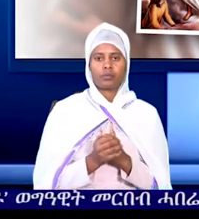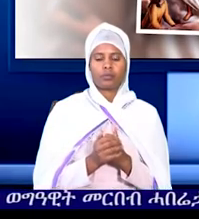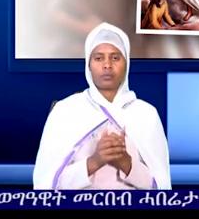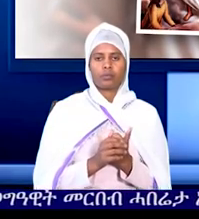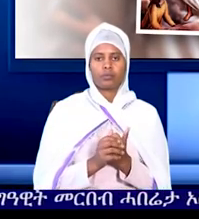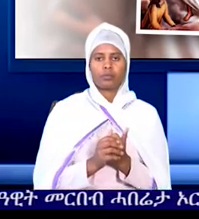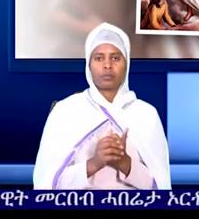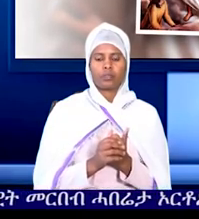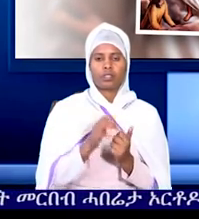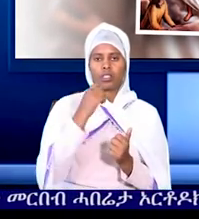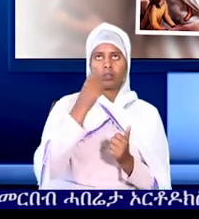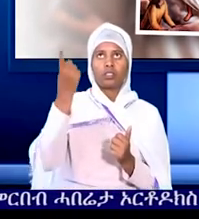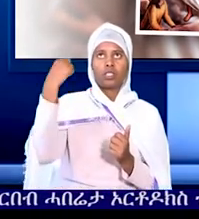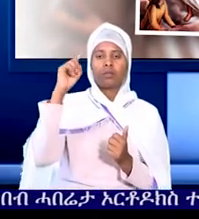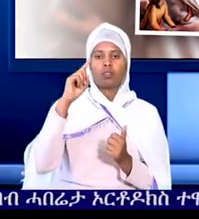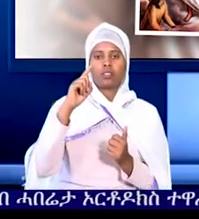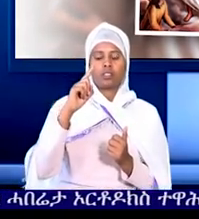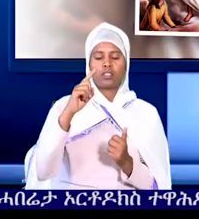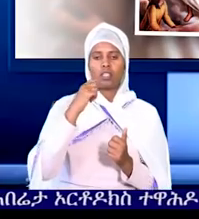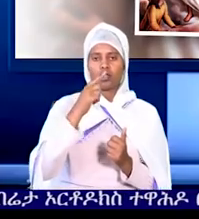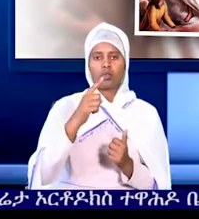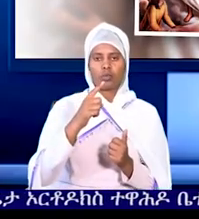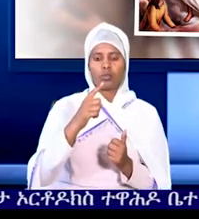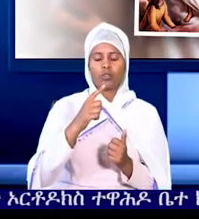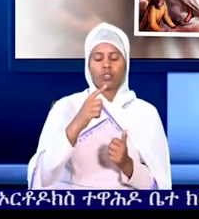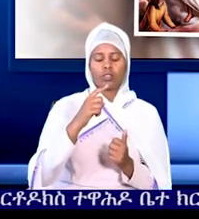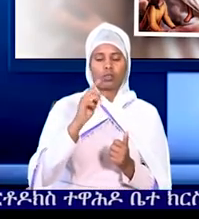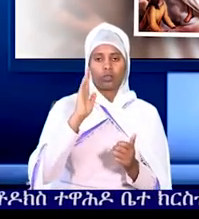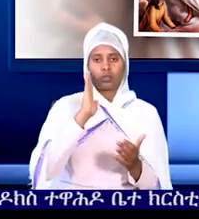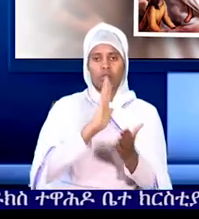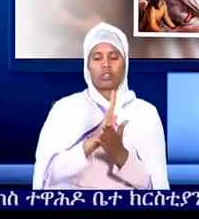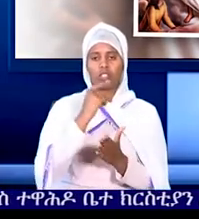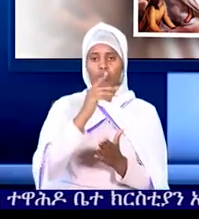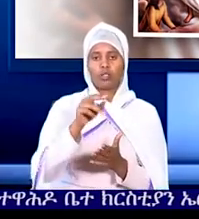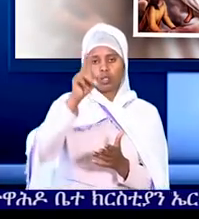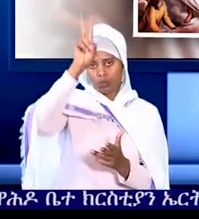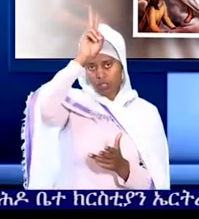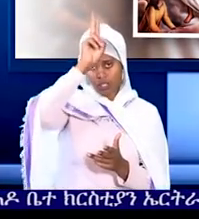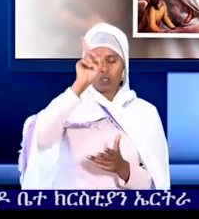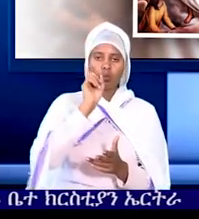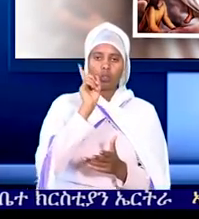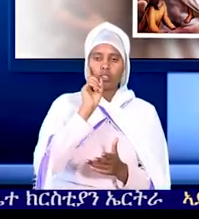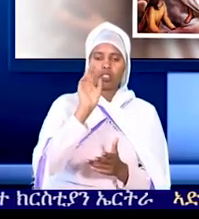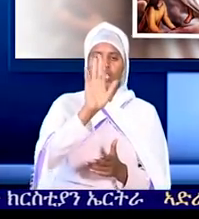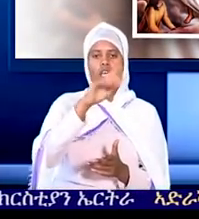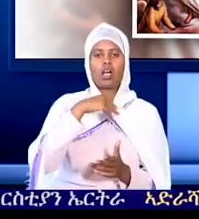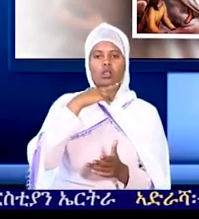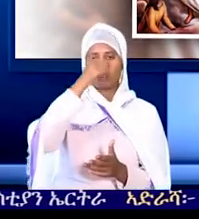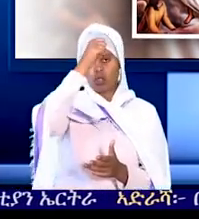ወኣብሃል ሓሰት እሱ ካብ ቀደም ሒዝቦ ሓሳዊ ናይ ሓሰት ኣቦ እዩ ተባሂሉ እዩ።